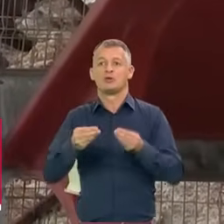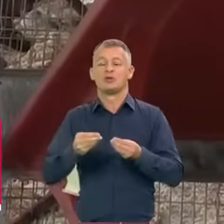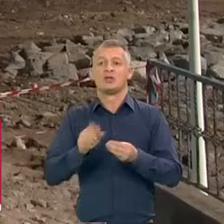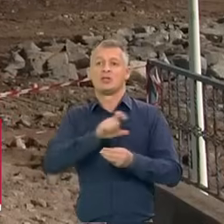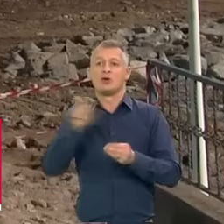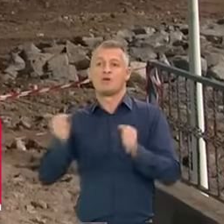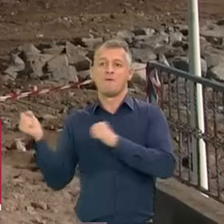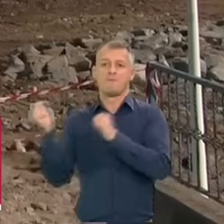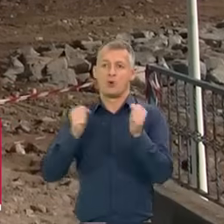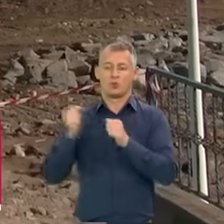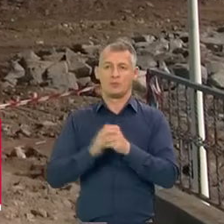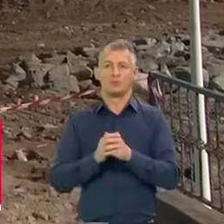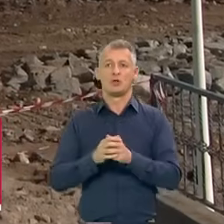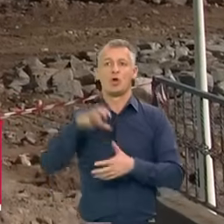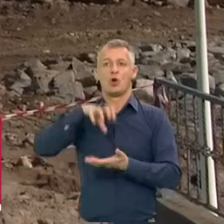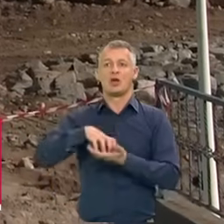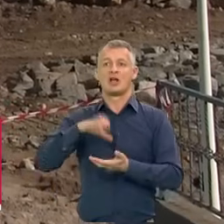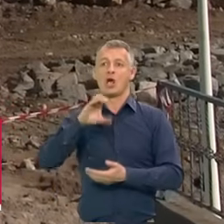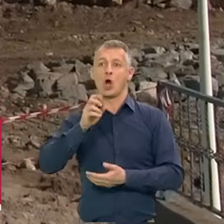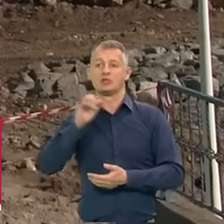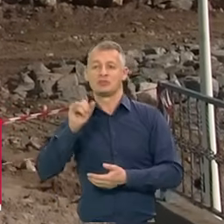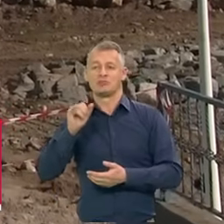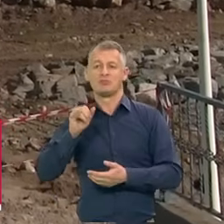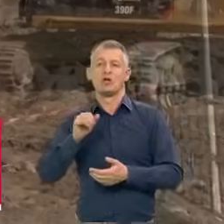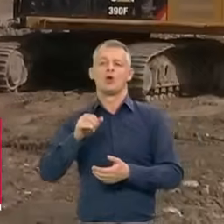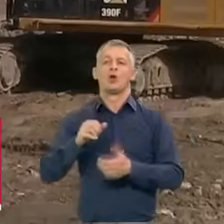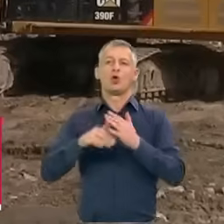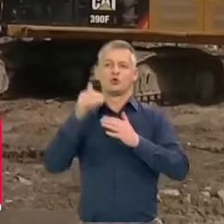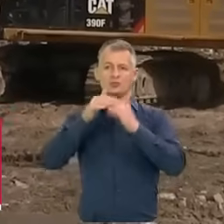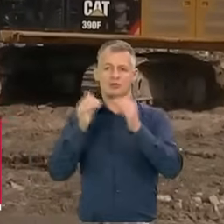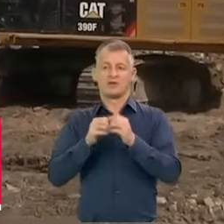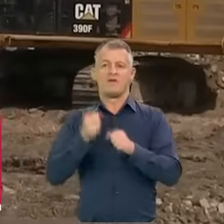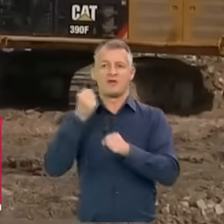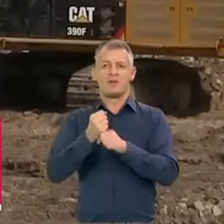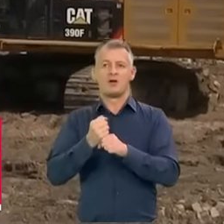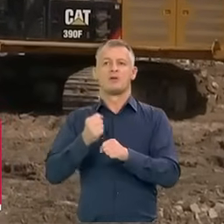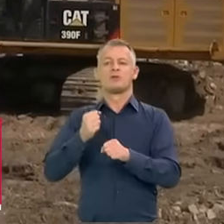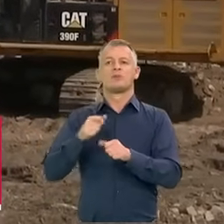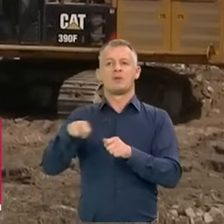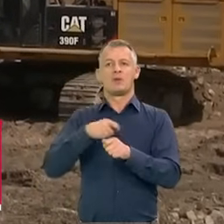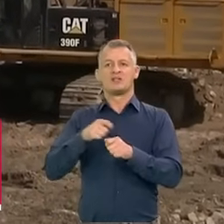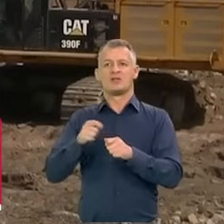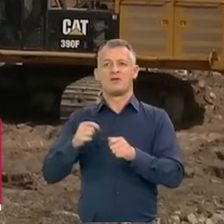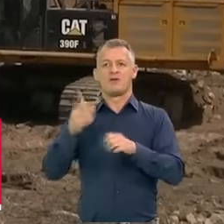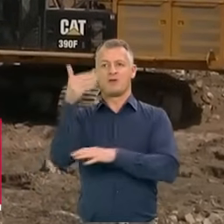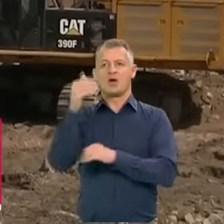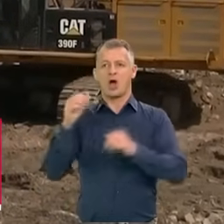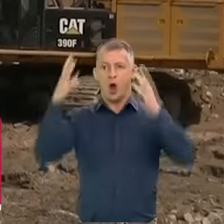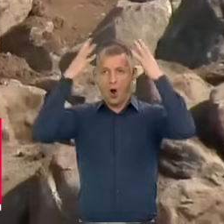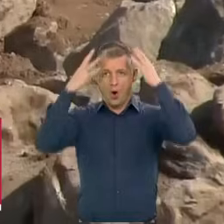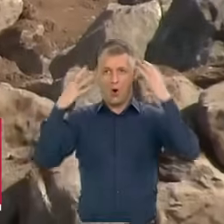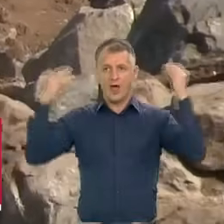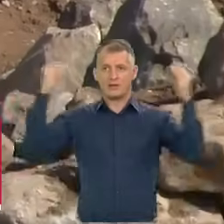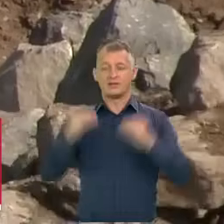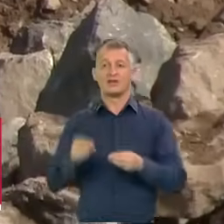furtunilor lucrările la Costinești vor fi executate de aceeași firmă olandeză care s a ocupat de lărgirea plajelor din Mamaia și Eforie